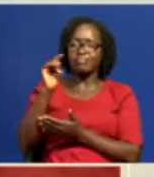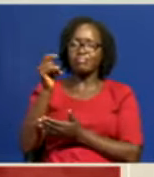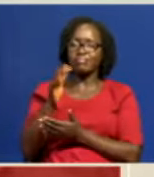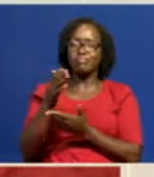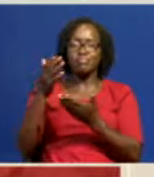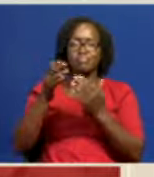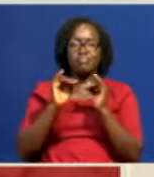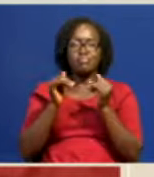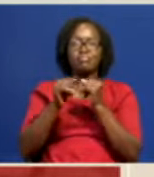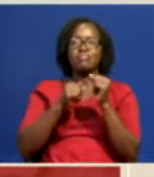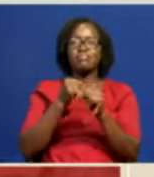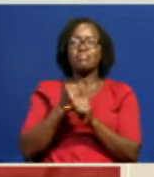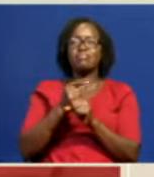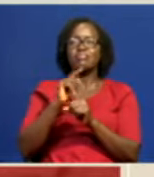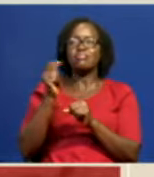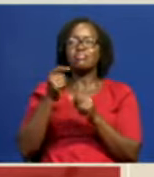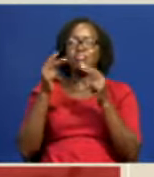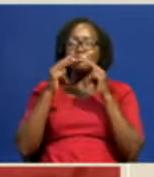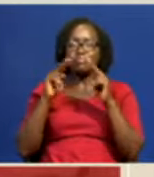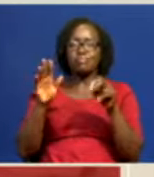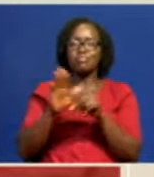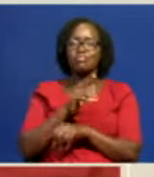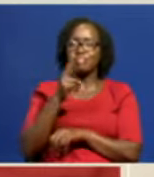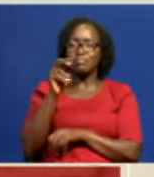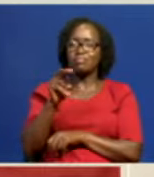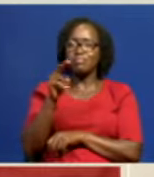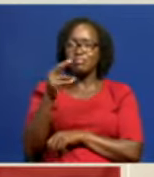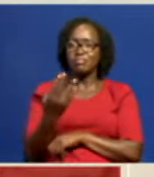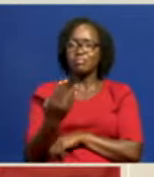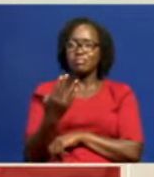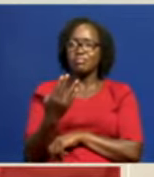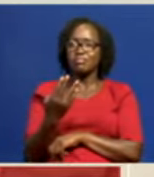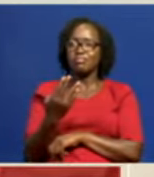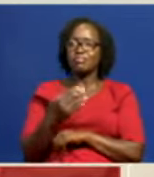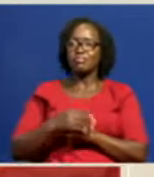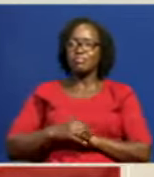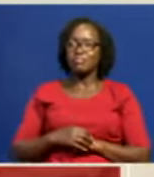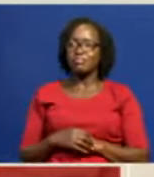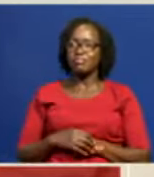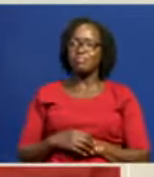Kenyans are calling for a peaceful 2024. John Junge for Sunday Express.